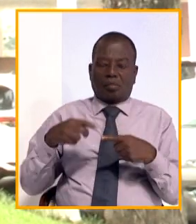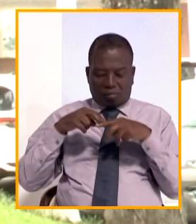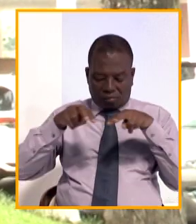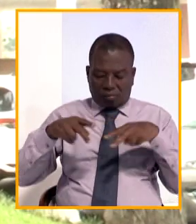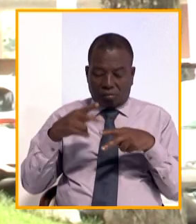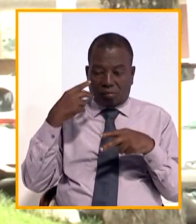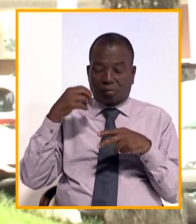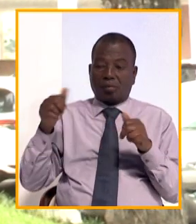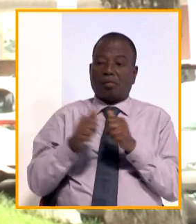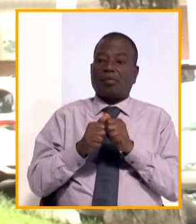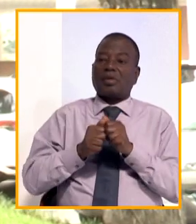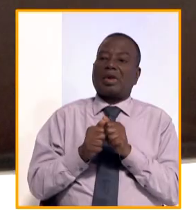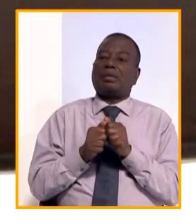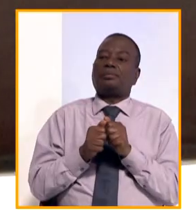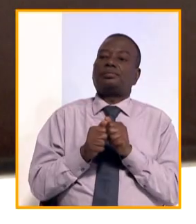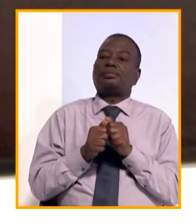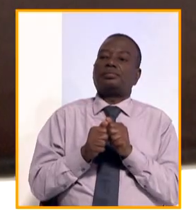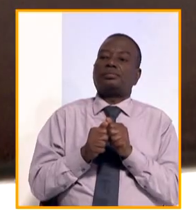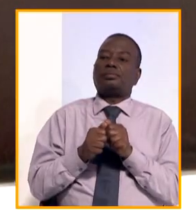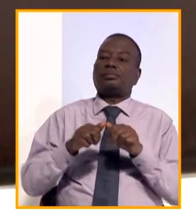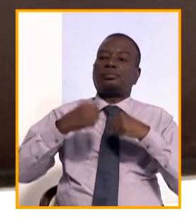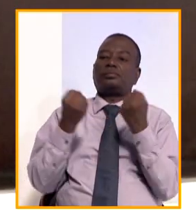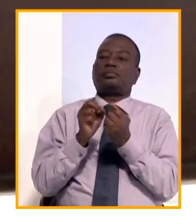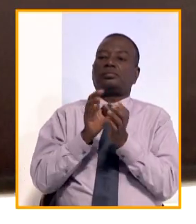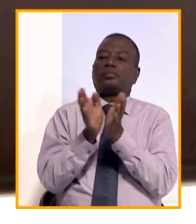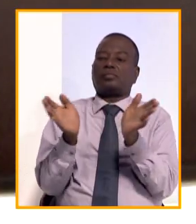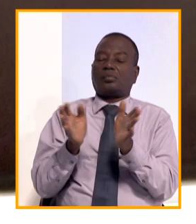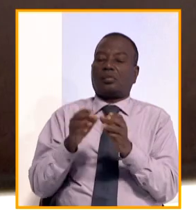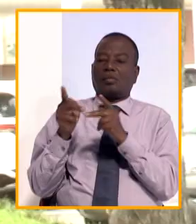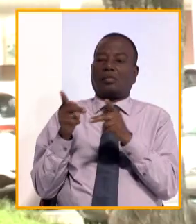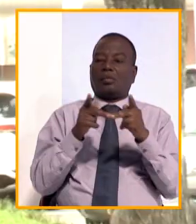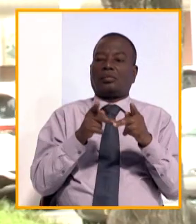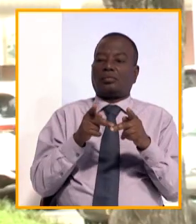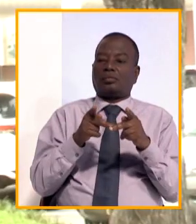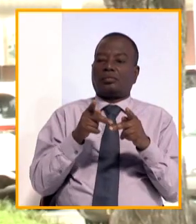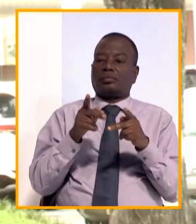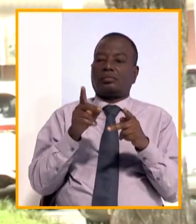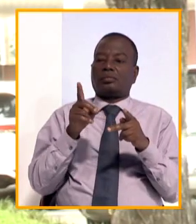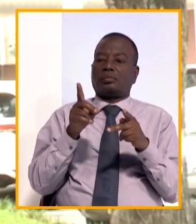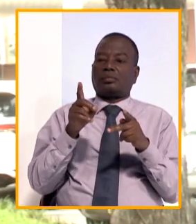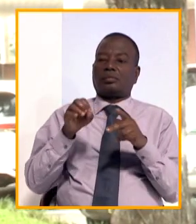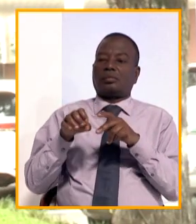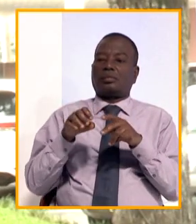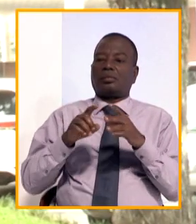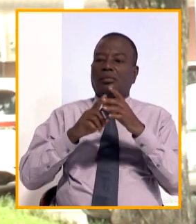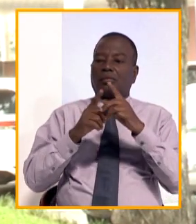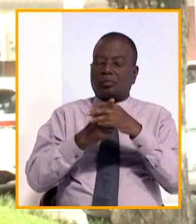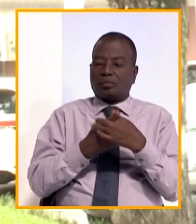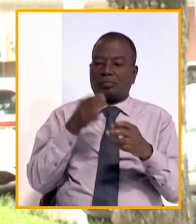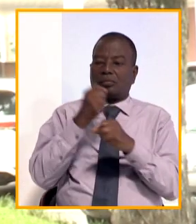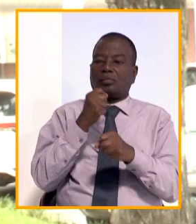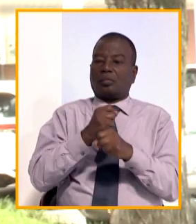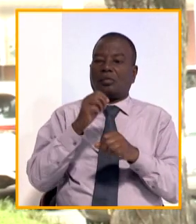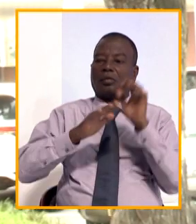examiner avec donc l'Assemblée générale. Se propose donc de faire démarrer les travaux